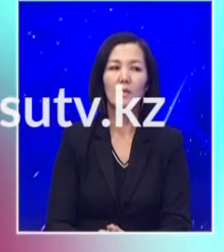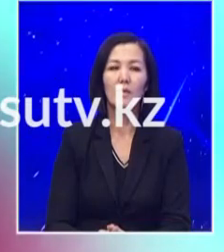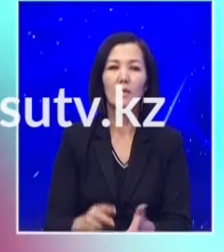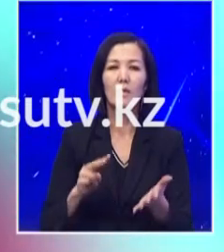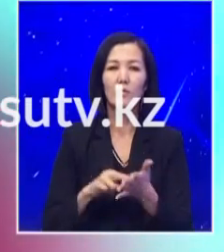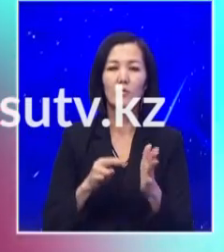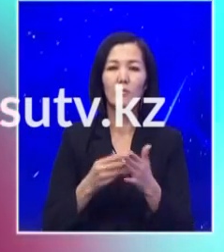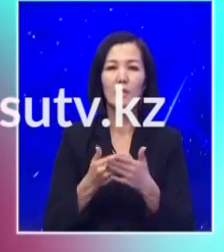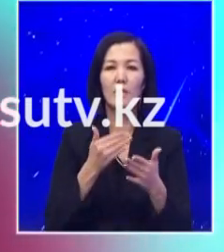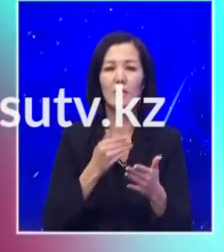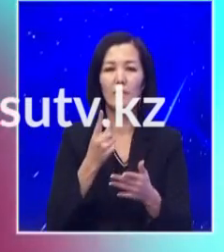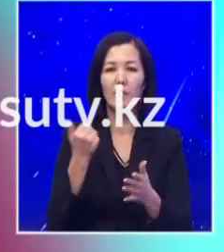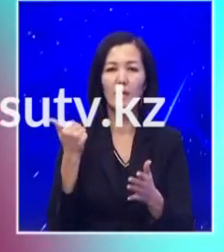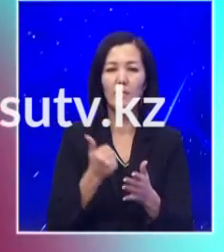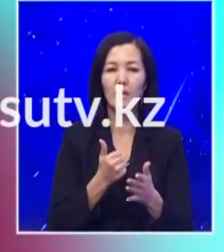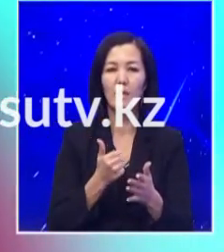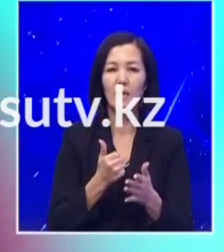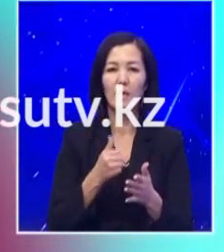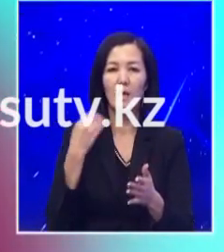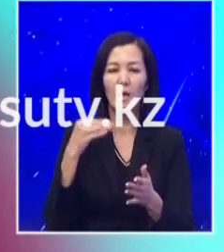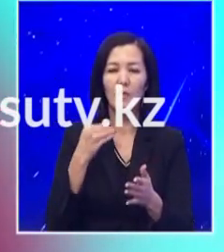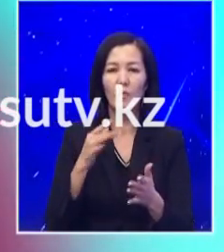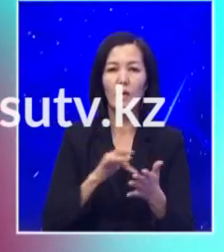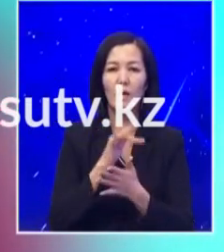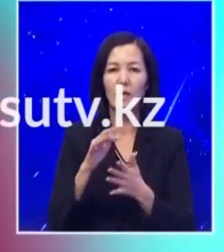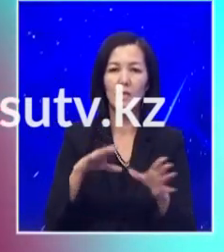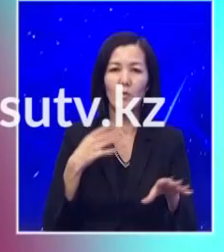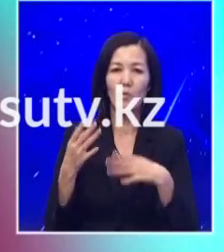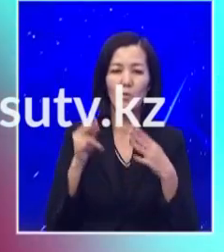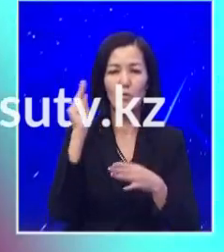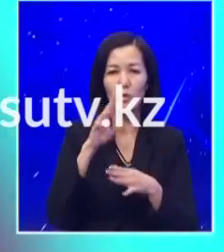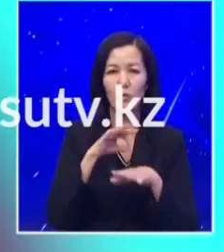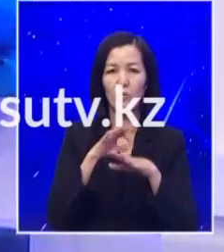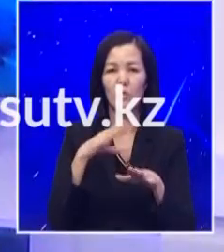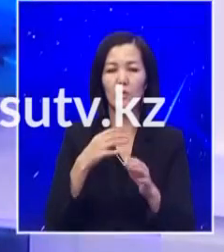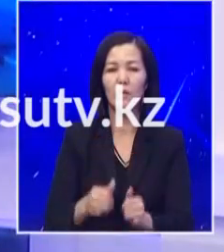Жастар ойынның алдында бір апта Ақтөбе қаласында дайындық оқу жаттығу жиынын өткіздік.